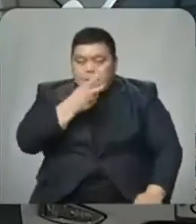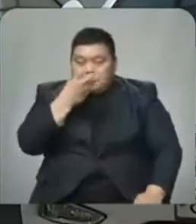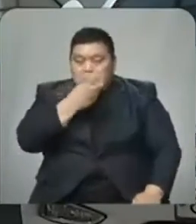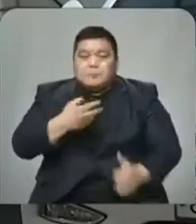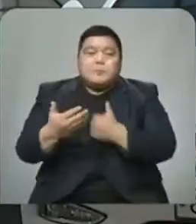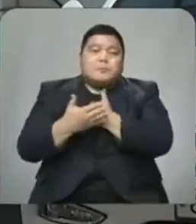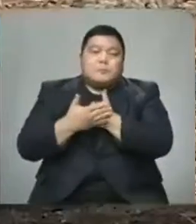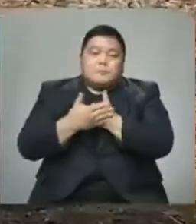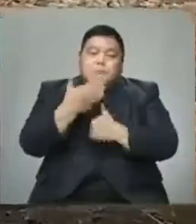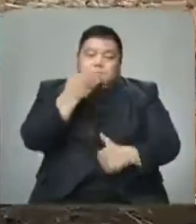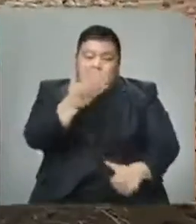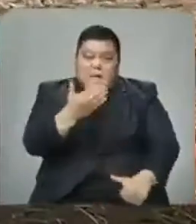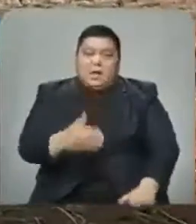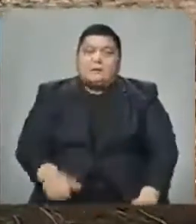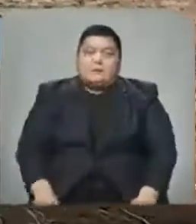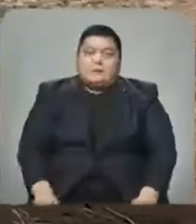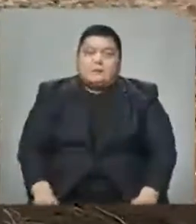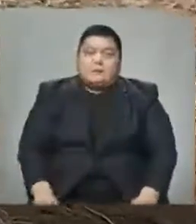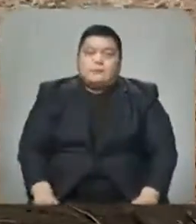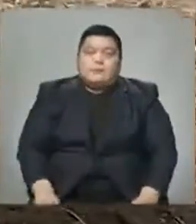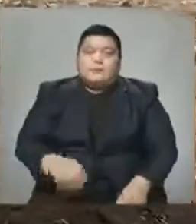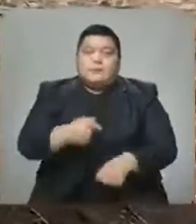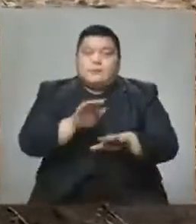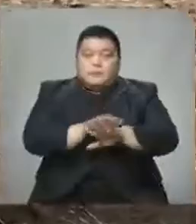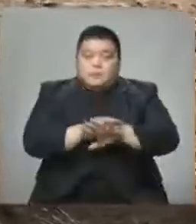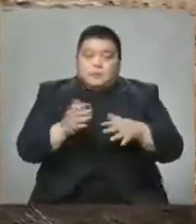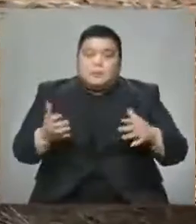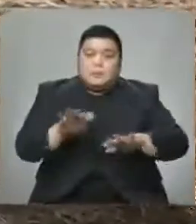거쳐서 추가 지원을 해드리고. 한해 농사를